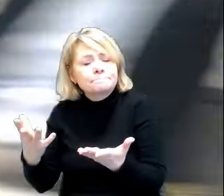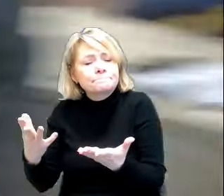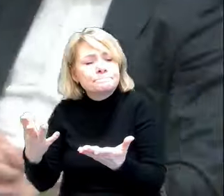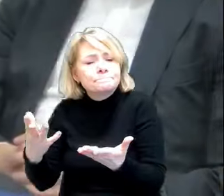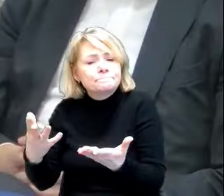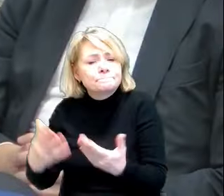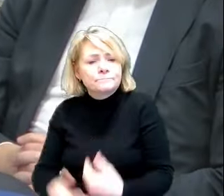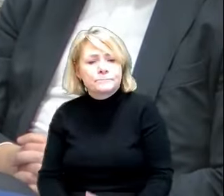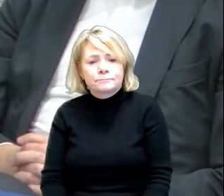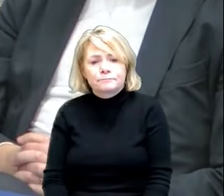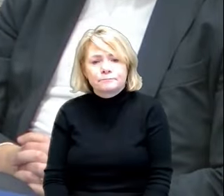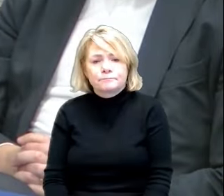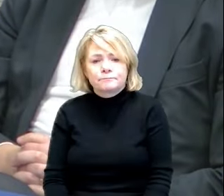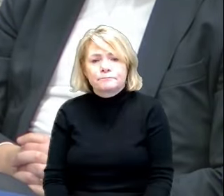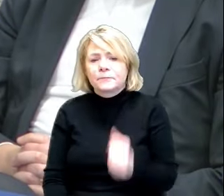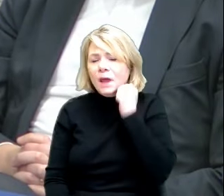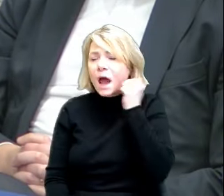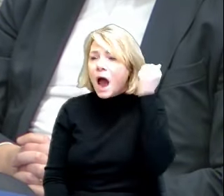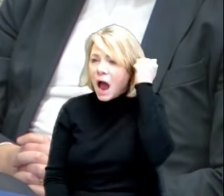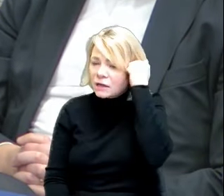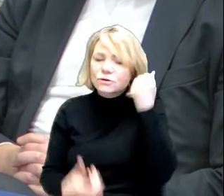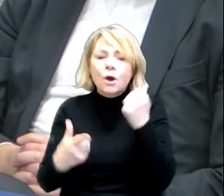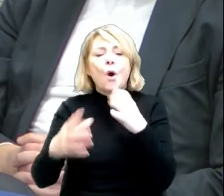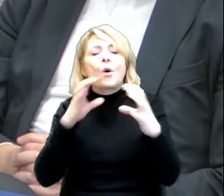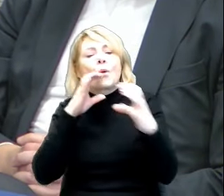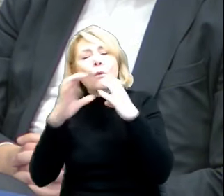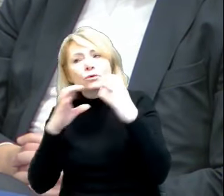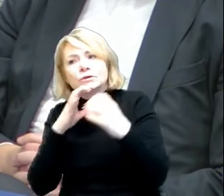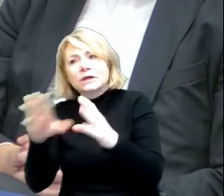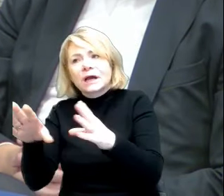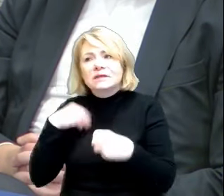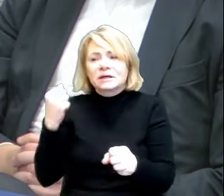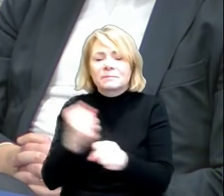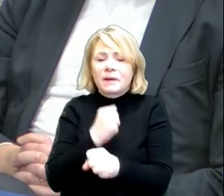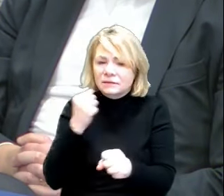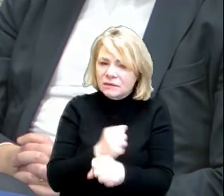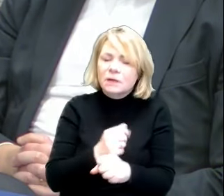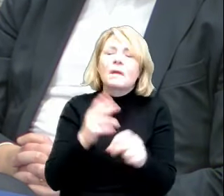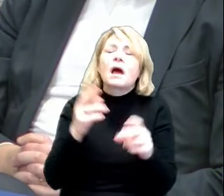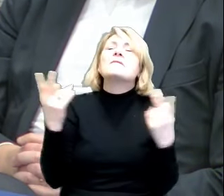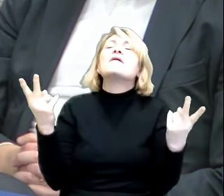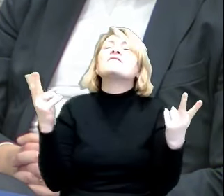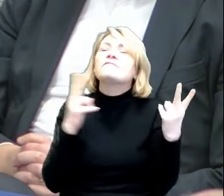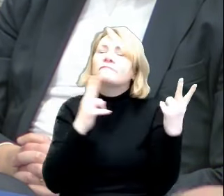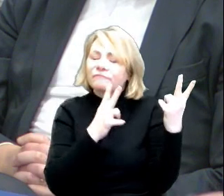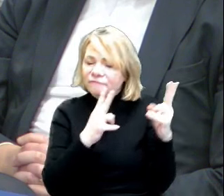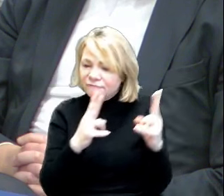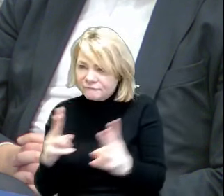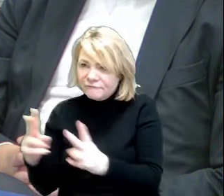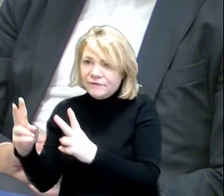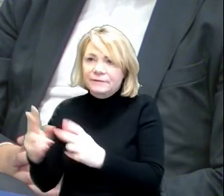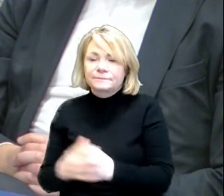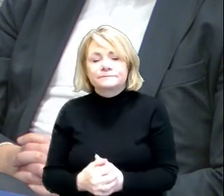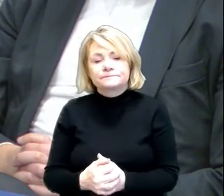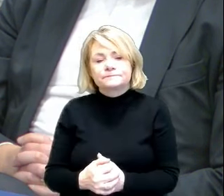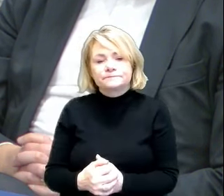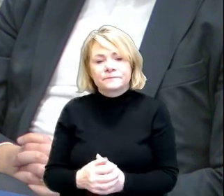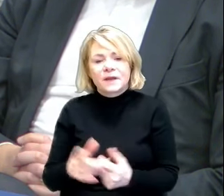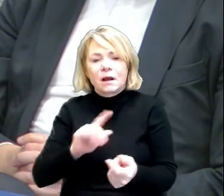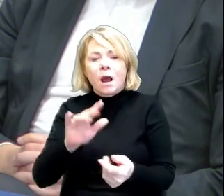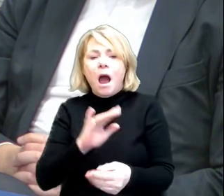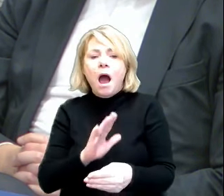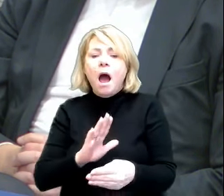klausimą komunikacija ir bendradarbiavimas vyksta nuolat ir su visais skyriais aplankyti visi